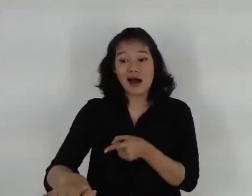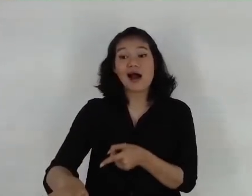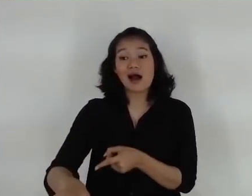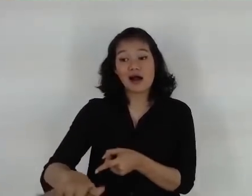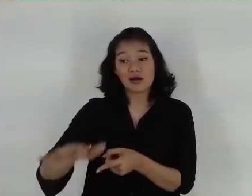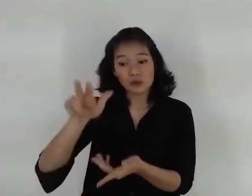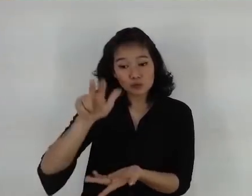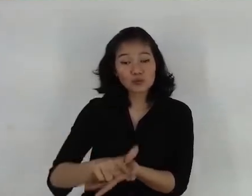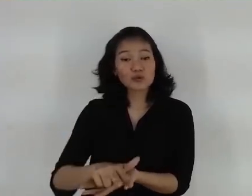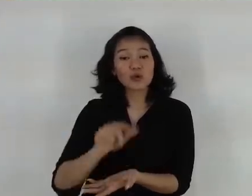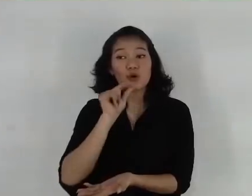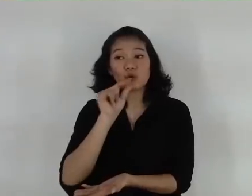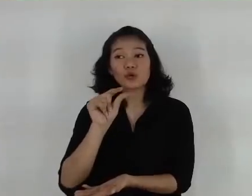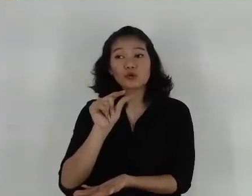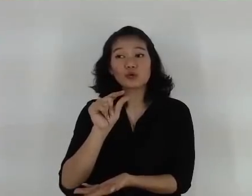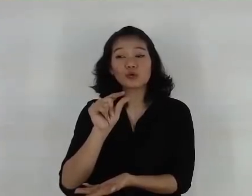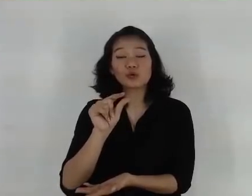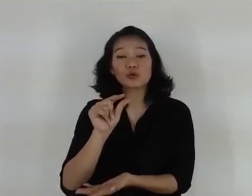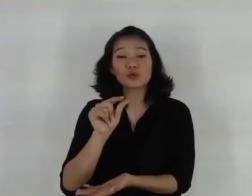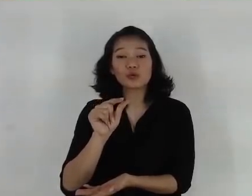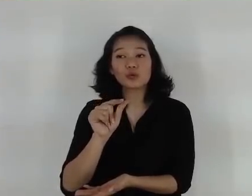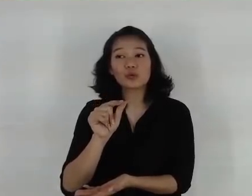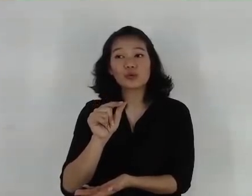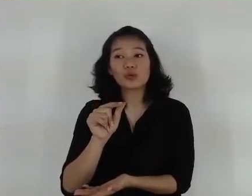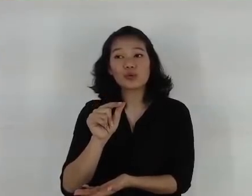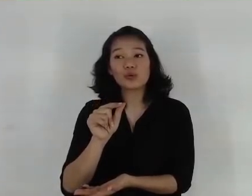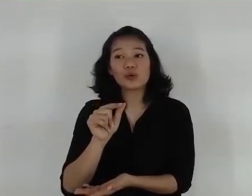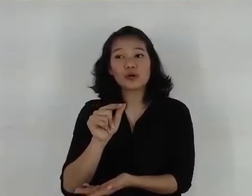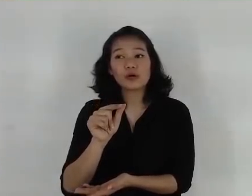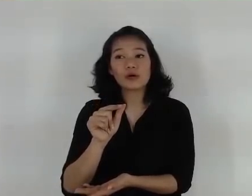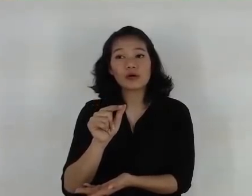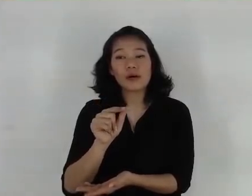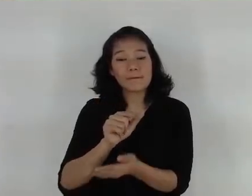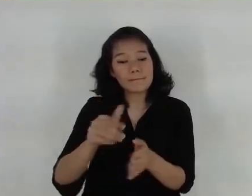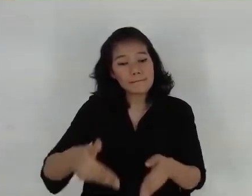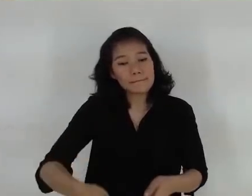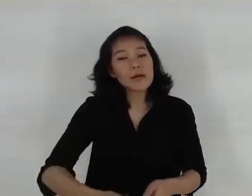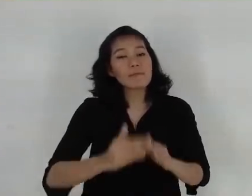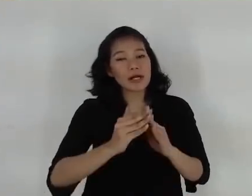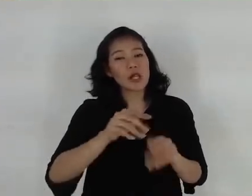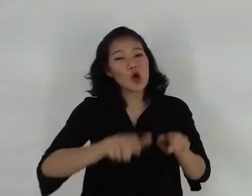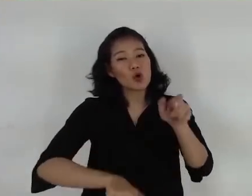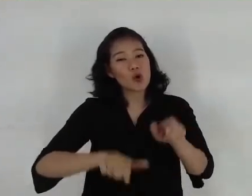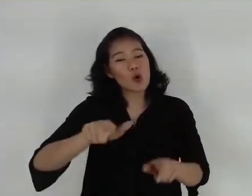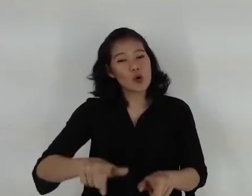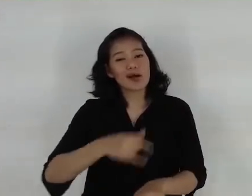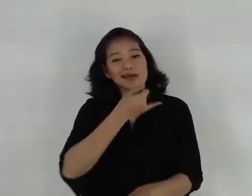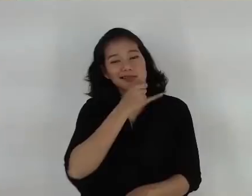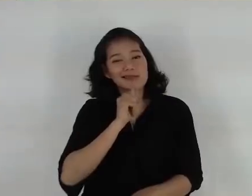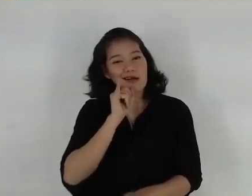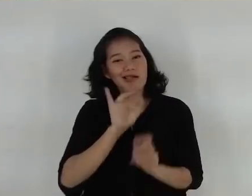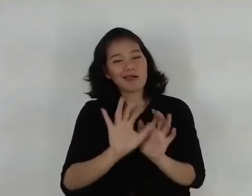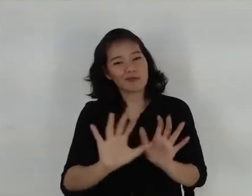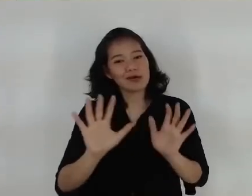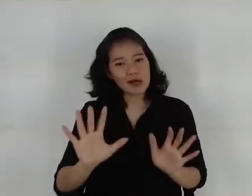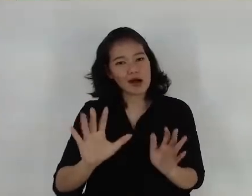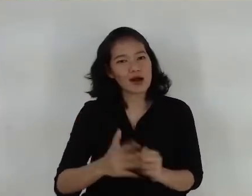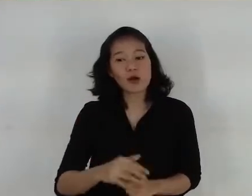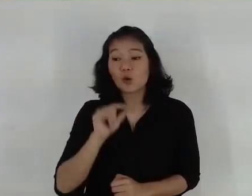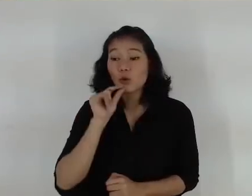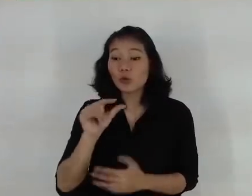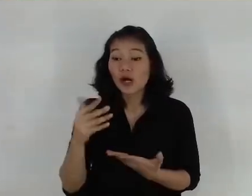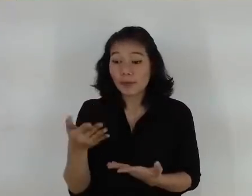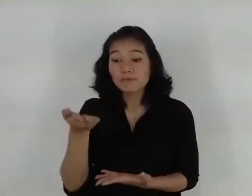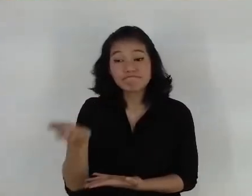ditunjukkan untuk menjatuhkan atau membangkitkan banyak orang di Israel dan untuk